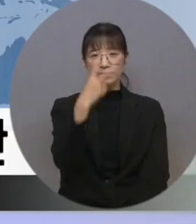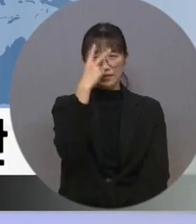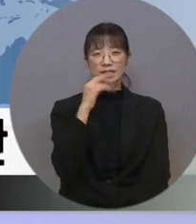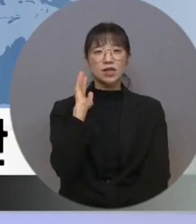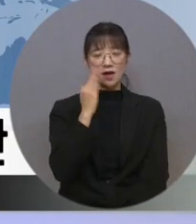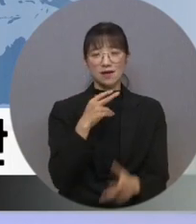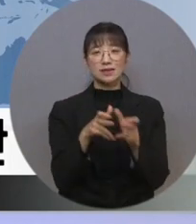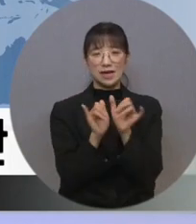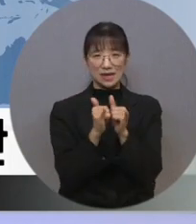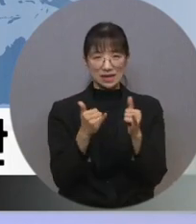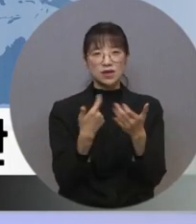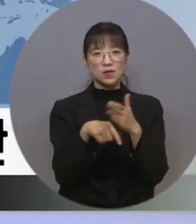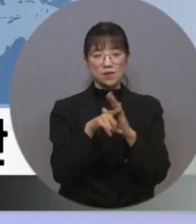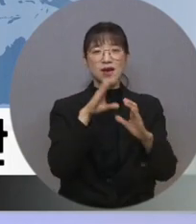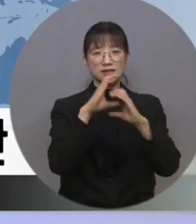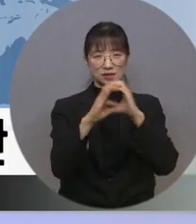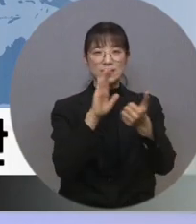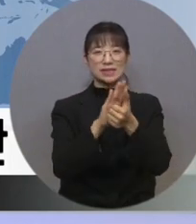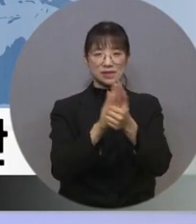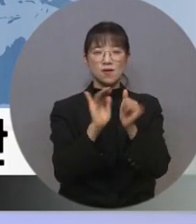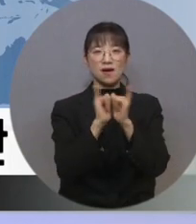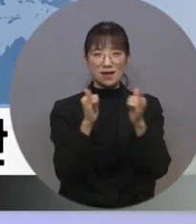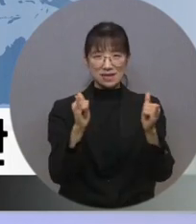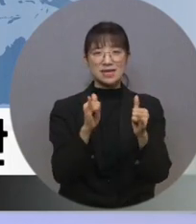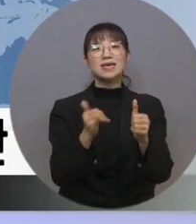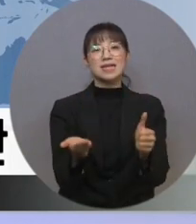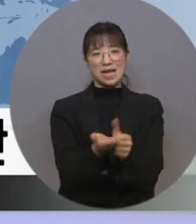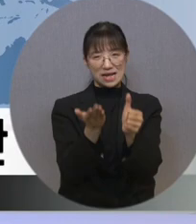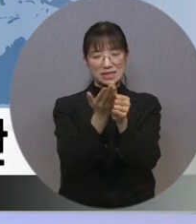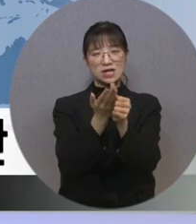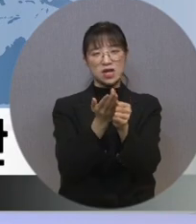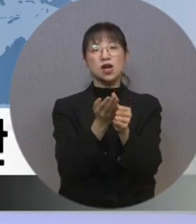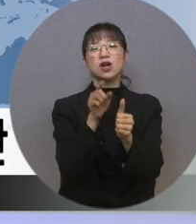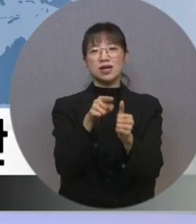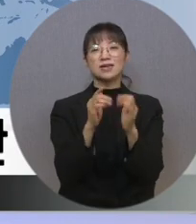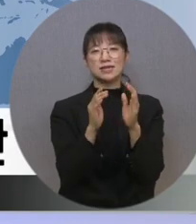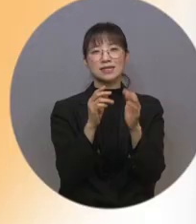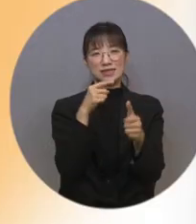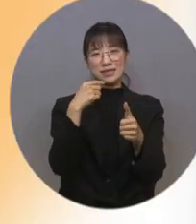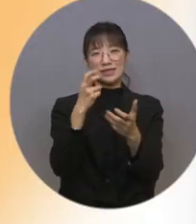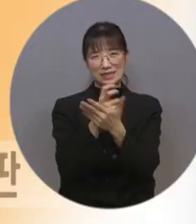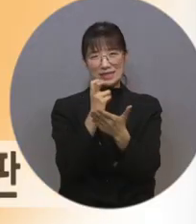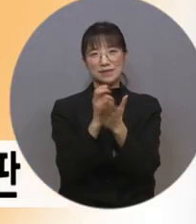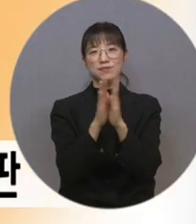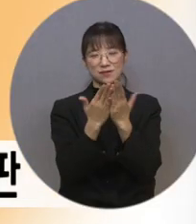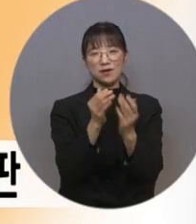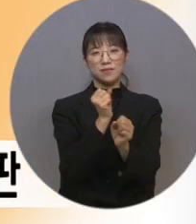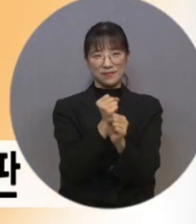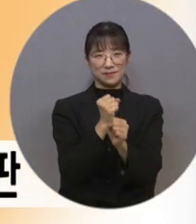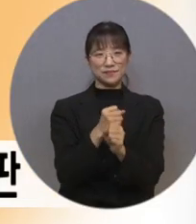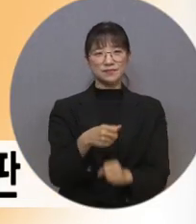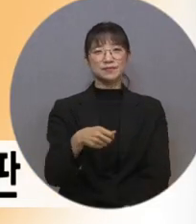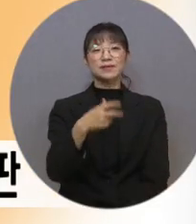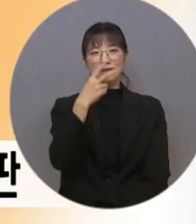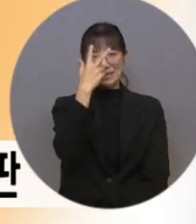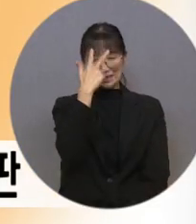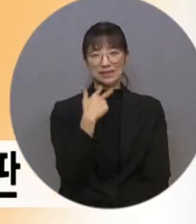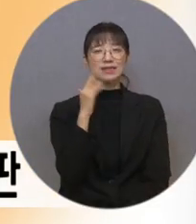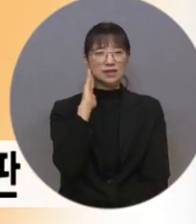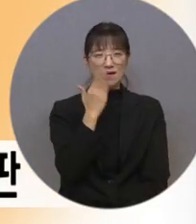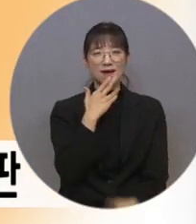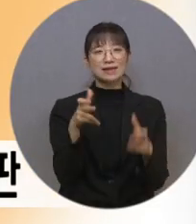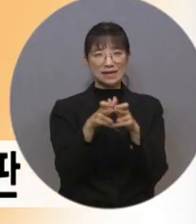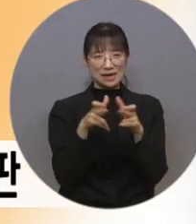시청각장애인을 위한 의사소통 지원인 양성지침서가 출판됐습니다 실로암 시청각장애인